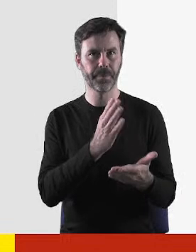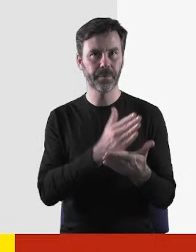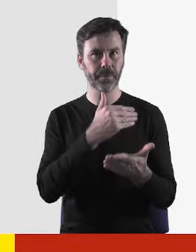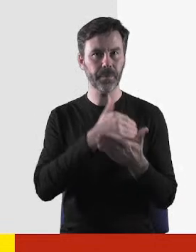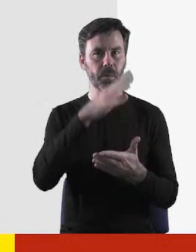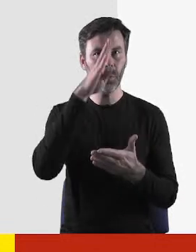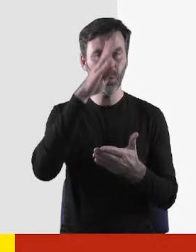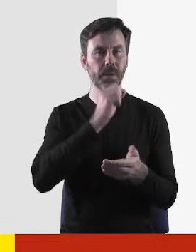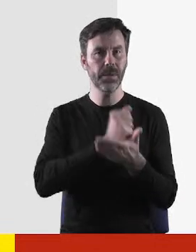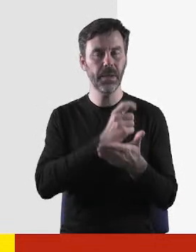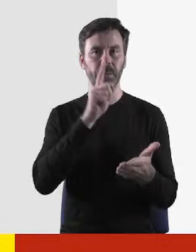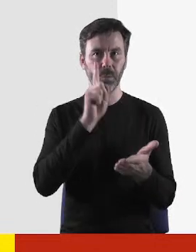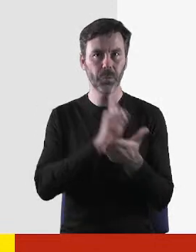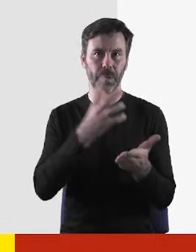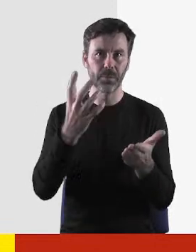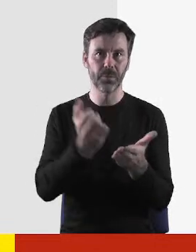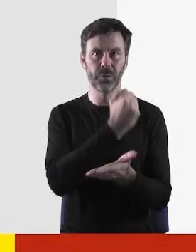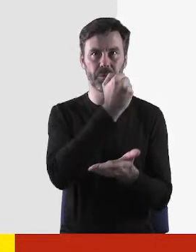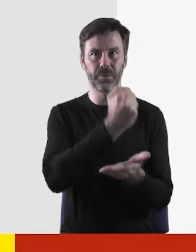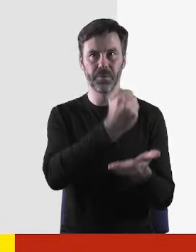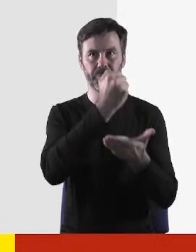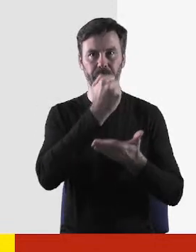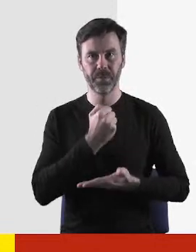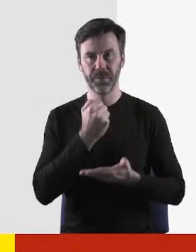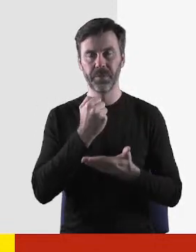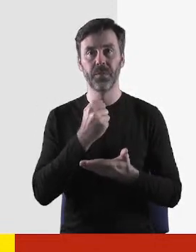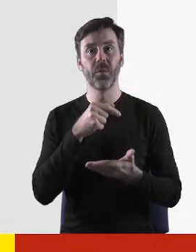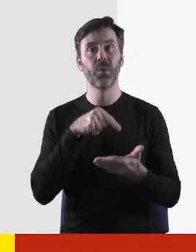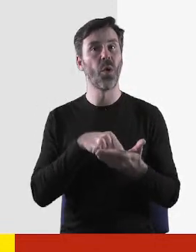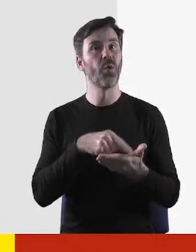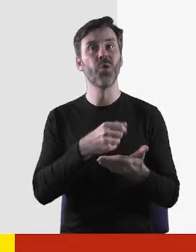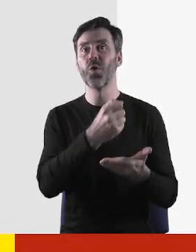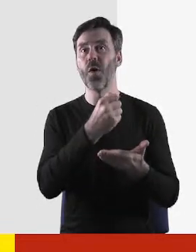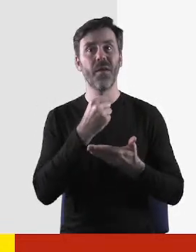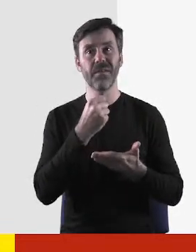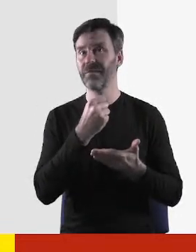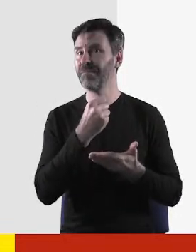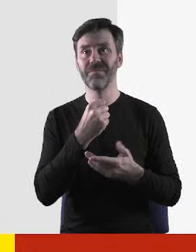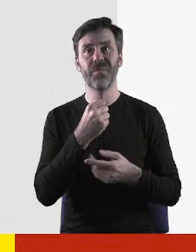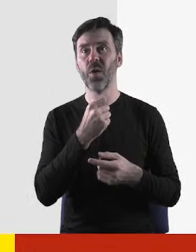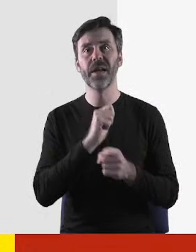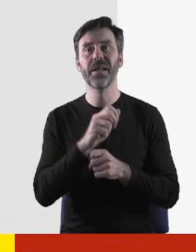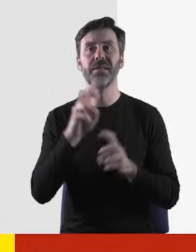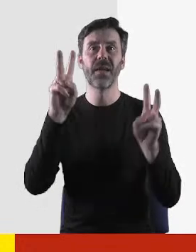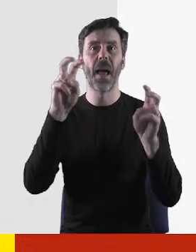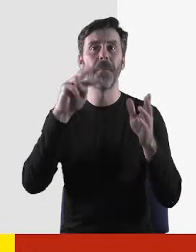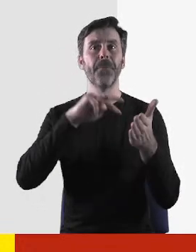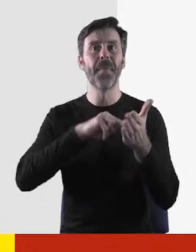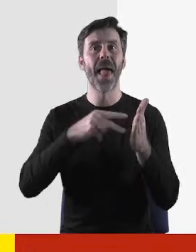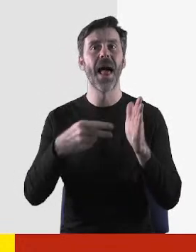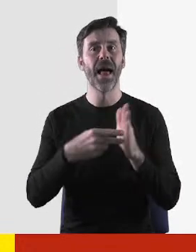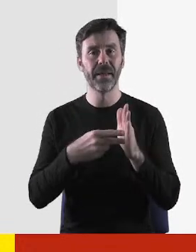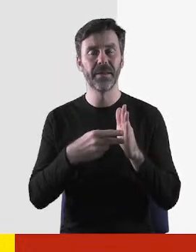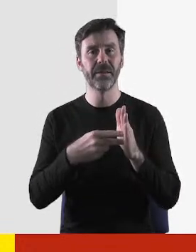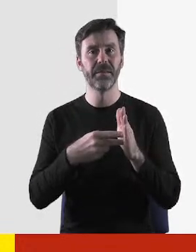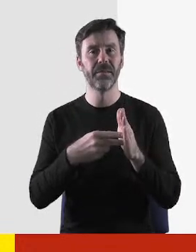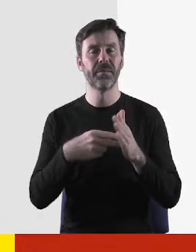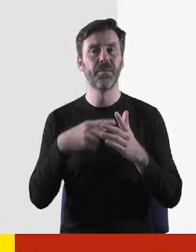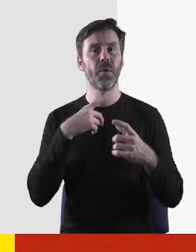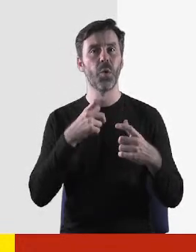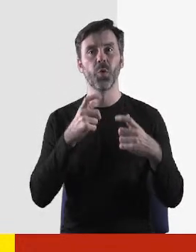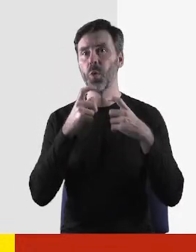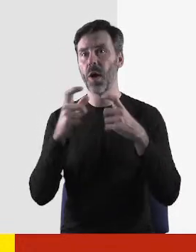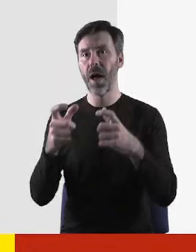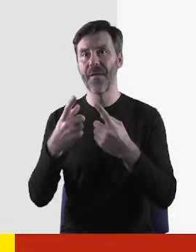dofinansowanie, ale to nie jest dofinansowanie, tylko to jest, proszę Państwa, plan. który został złożony, nie do